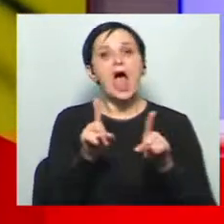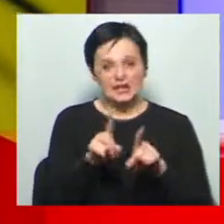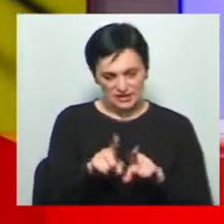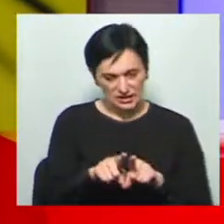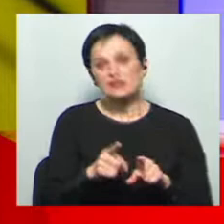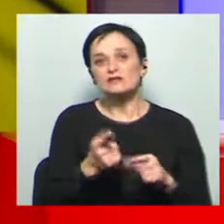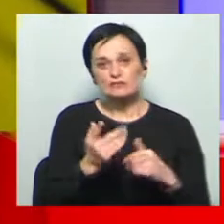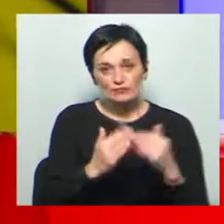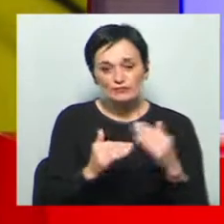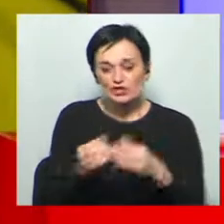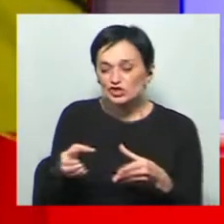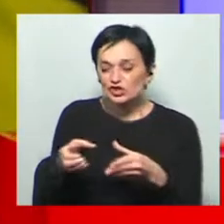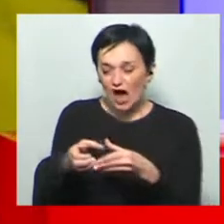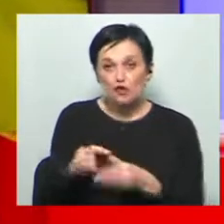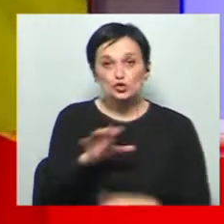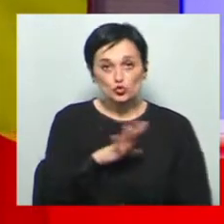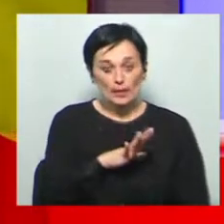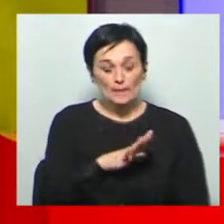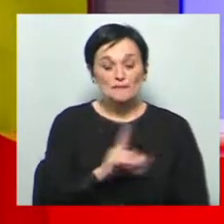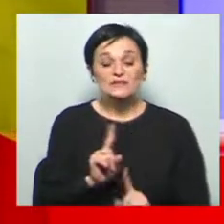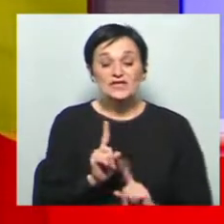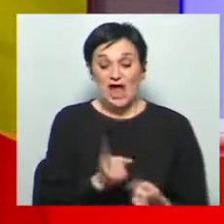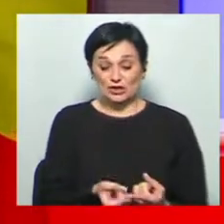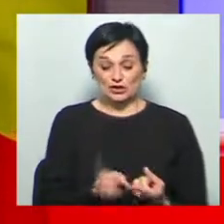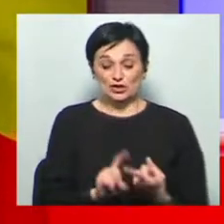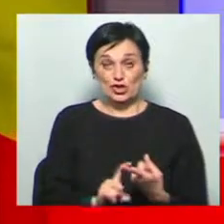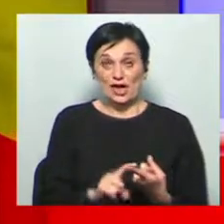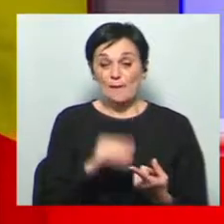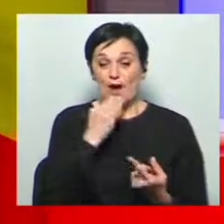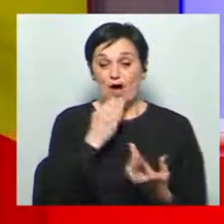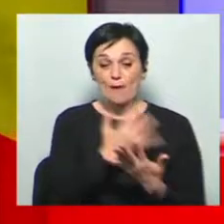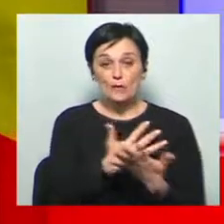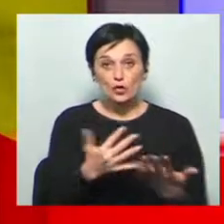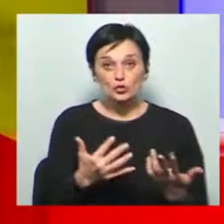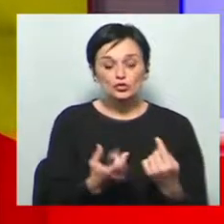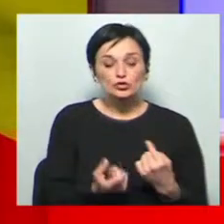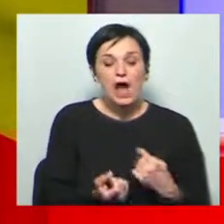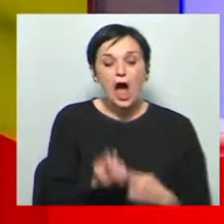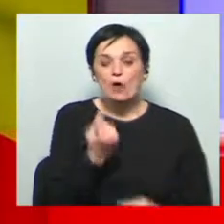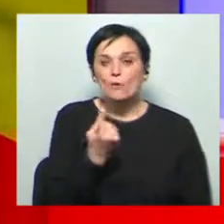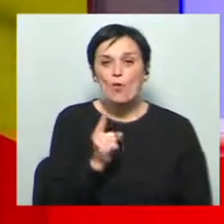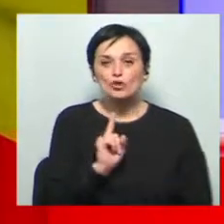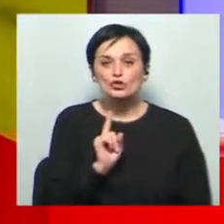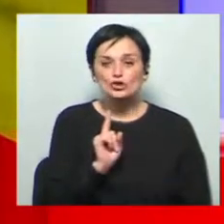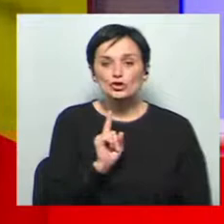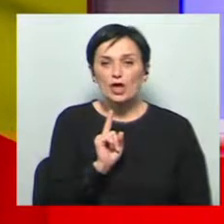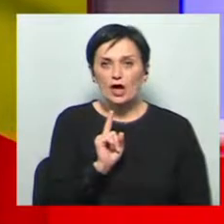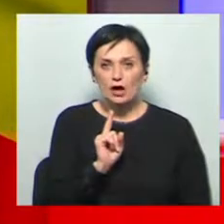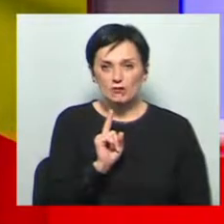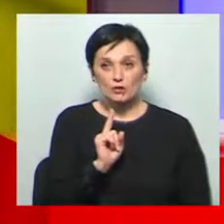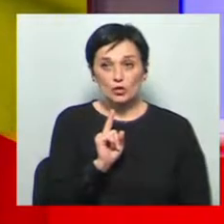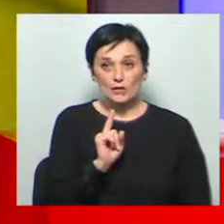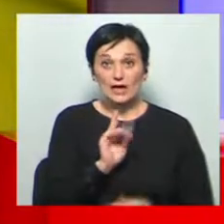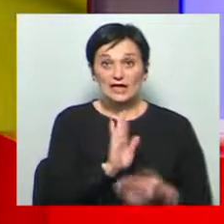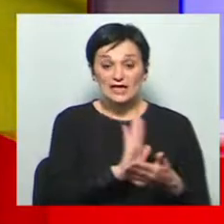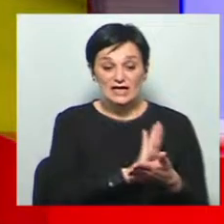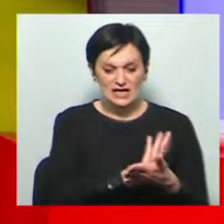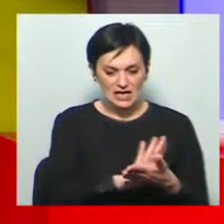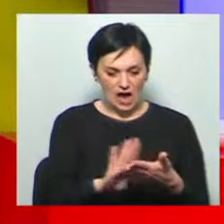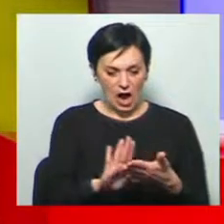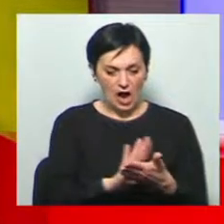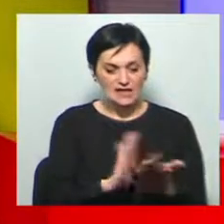დაჯგუფება მოხდა. რაც შეეხება პროდუქტებს, აღმოჩნდა, რომ რაც უფრო